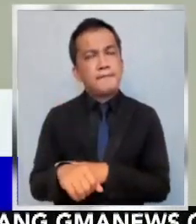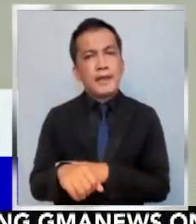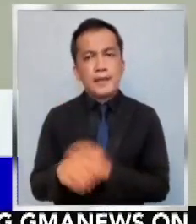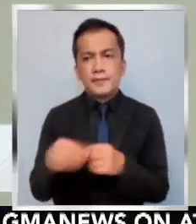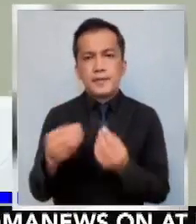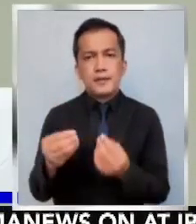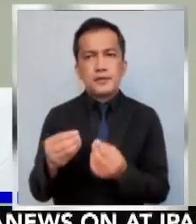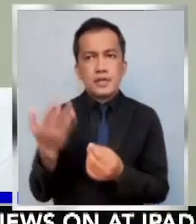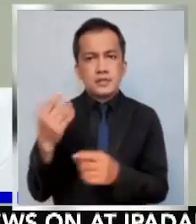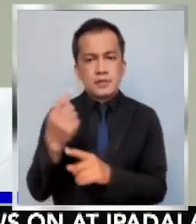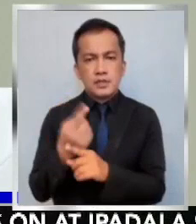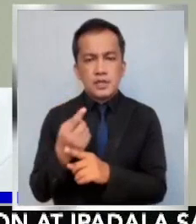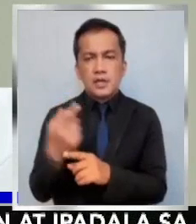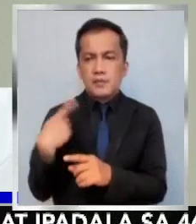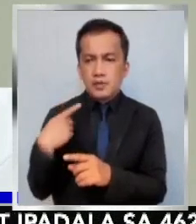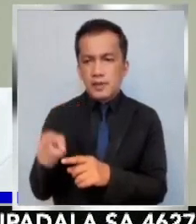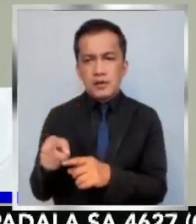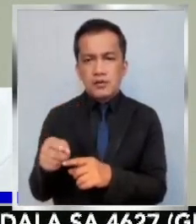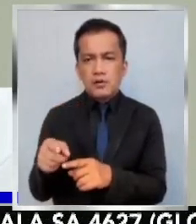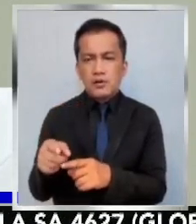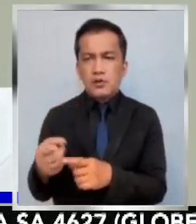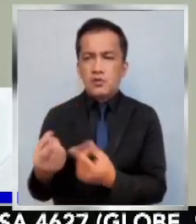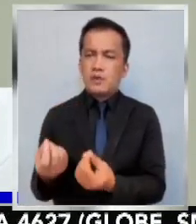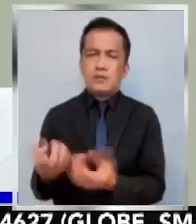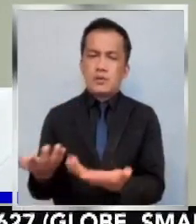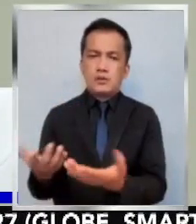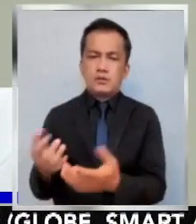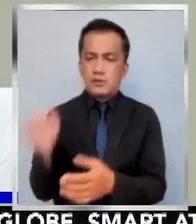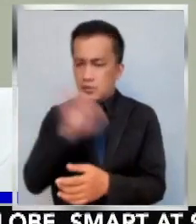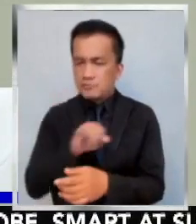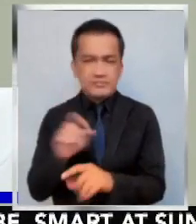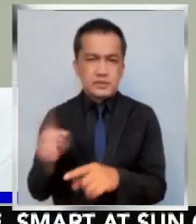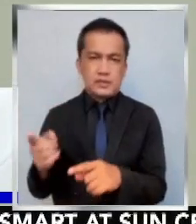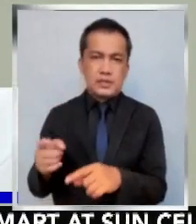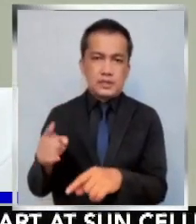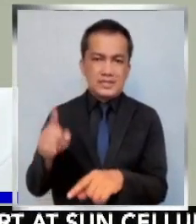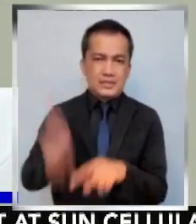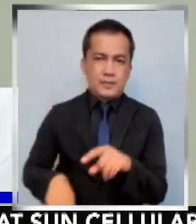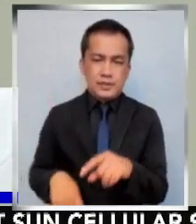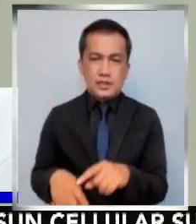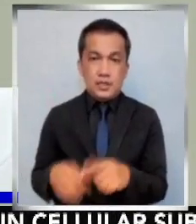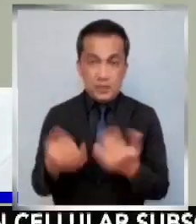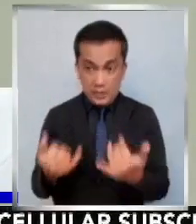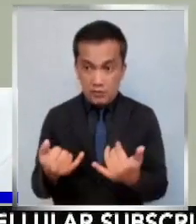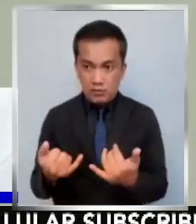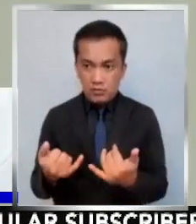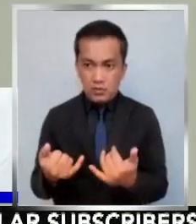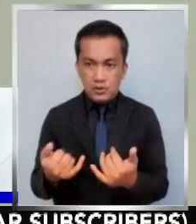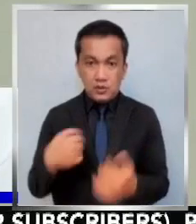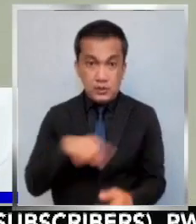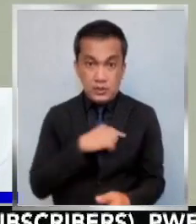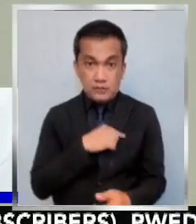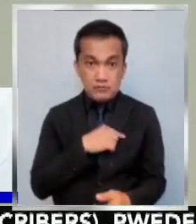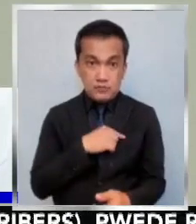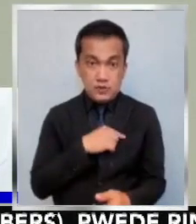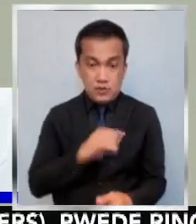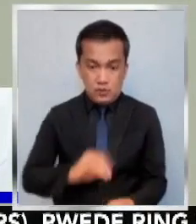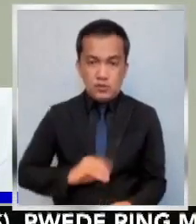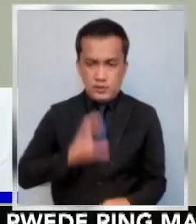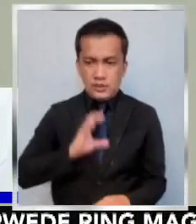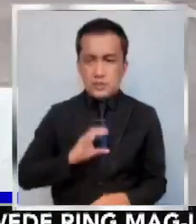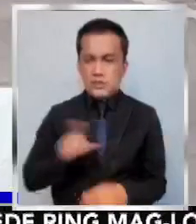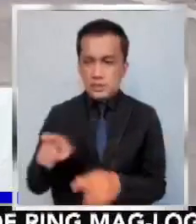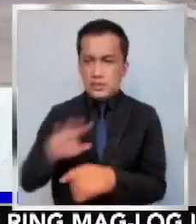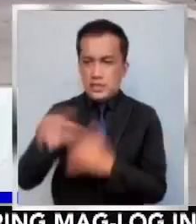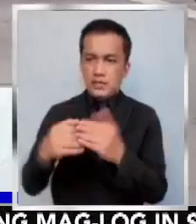may mga displaced pa talaga, hindi pa rin pwede. Pero ngayon, we're confident na lahat yan mapag-apply na pwede na mag-apply sa